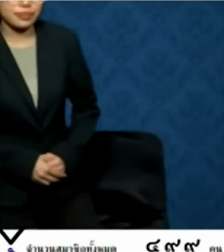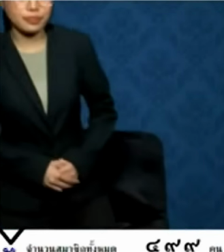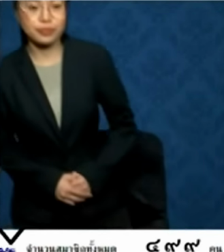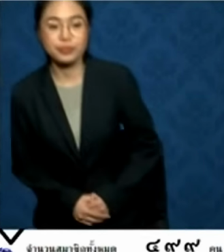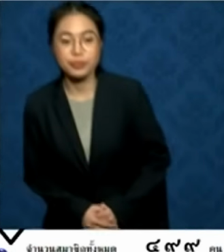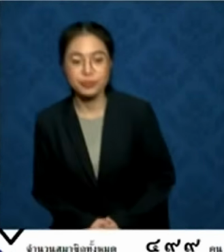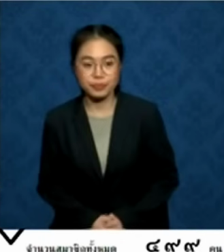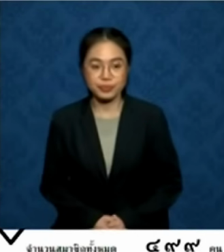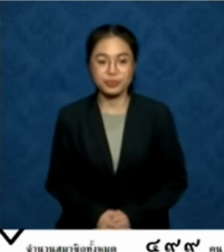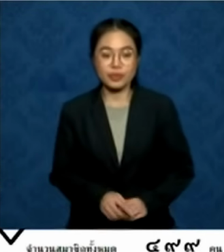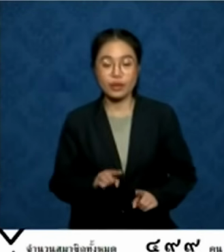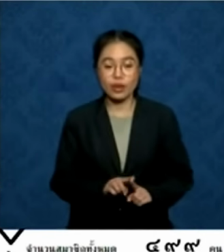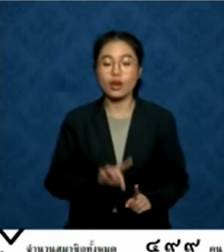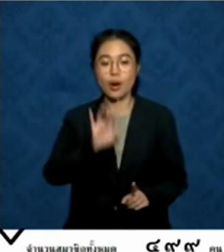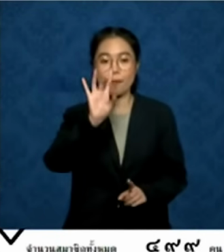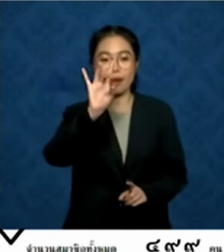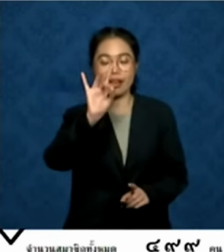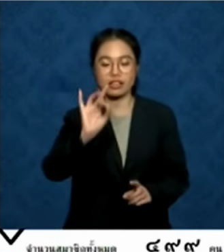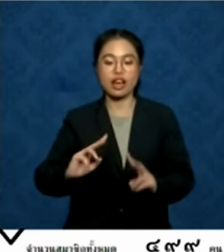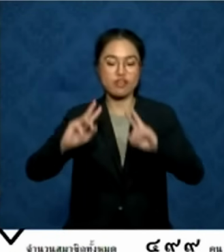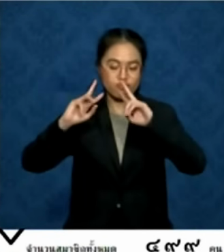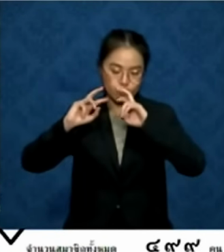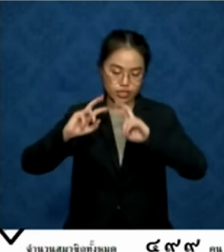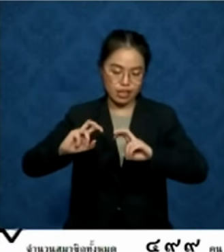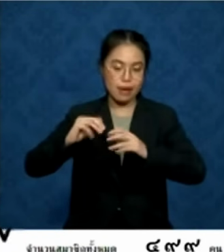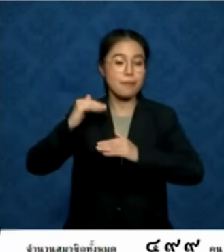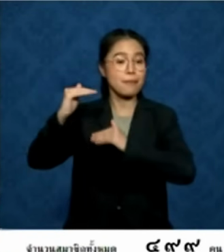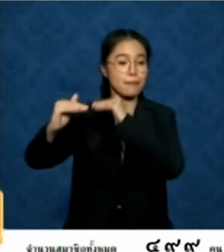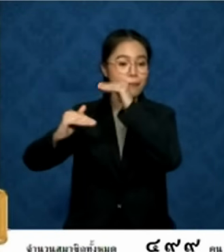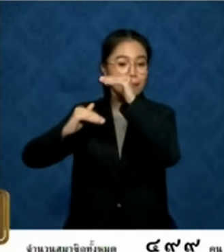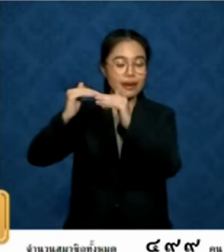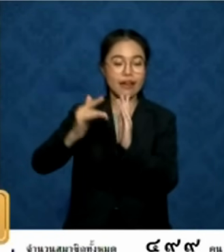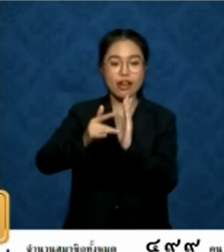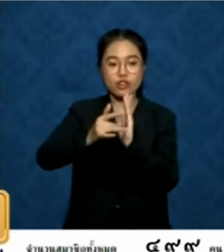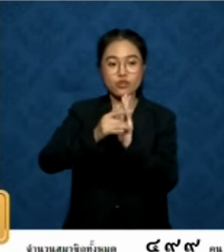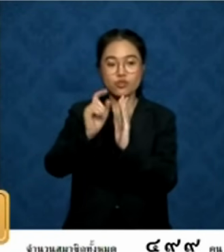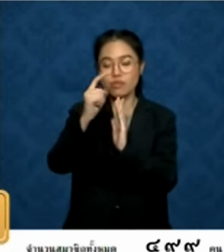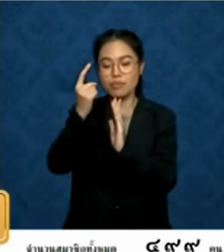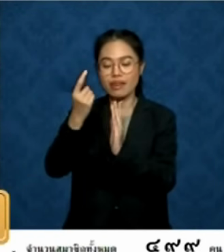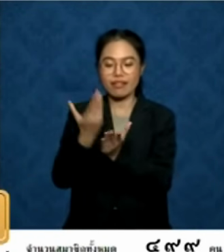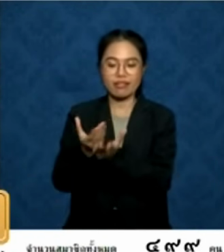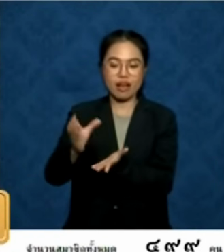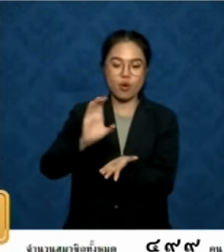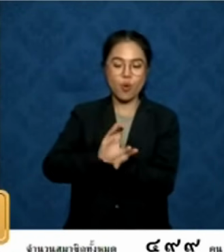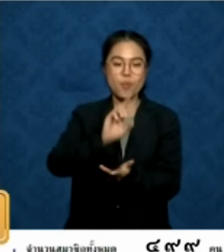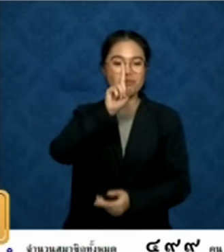การวิจัยและการพัฒนานวัตกรรมงบประมาณ